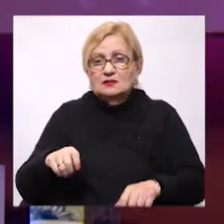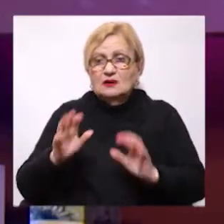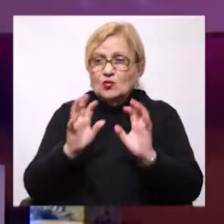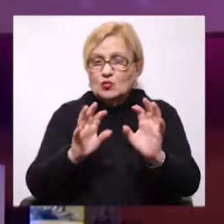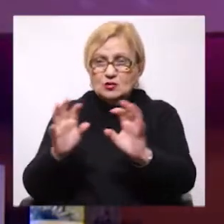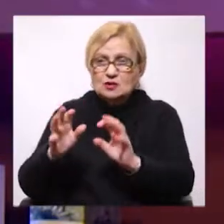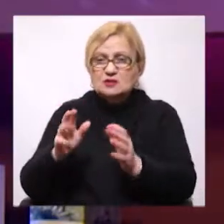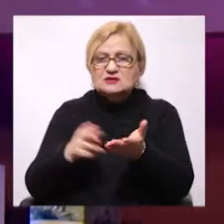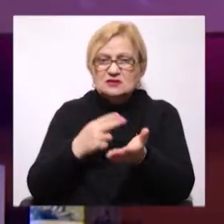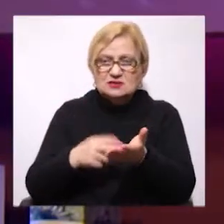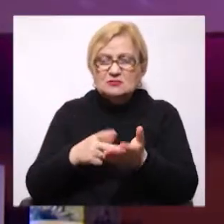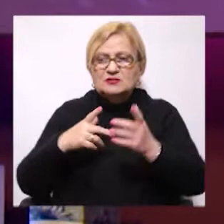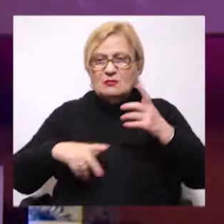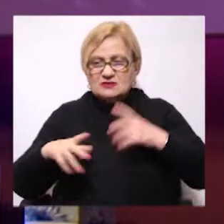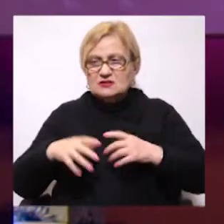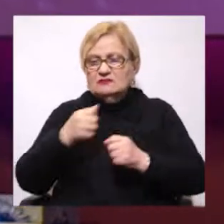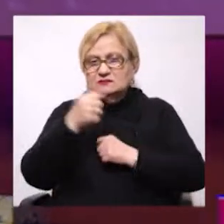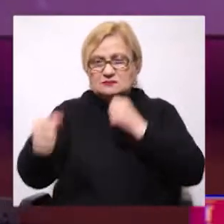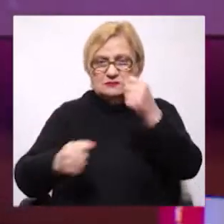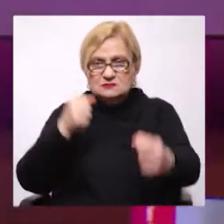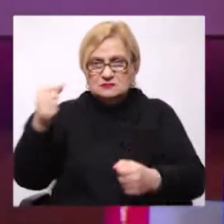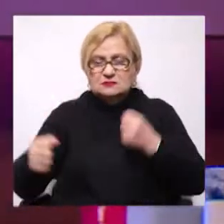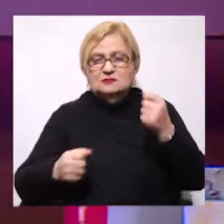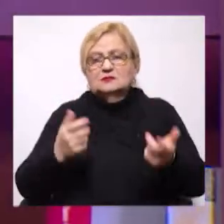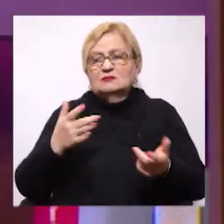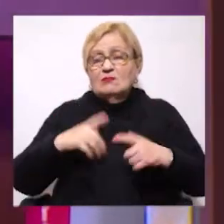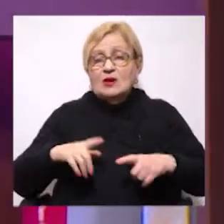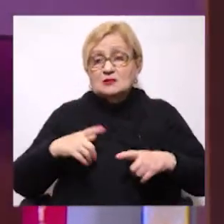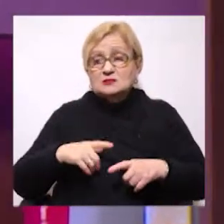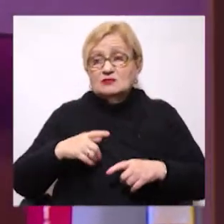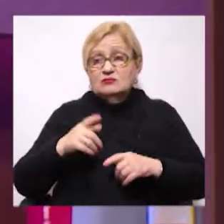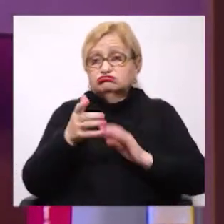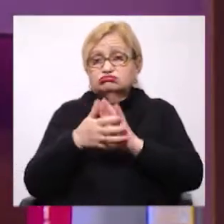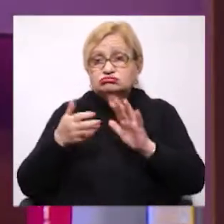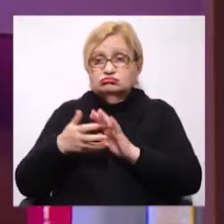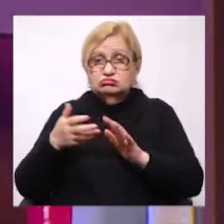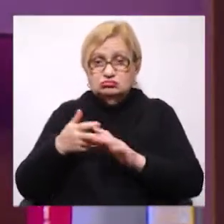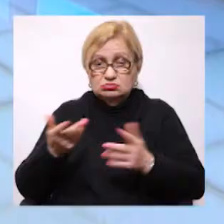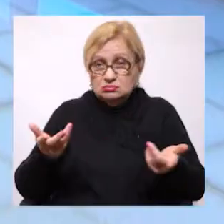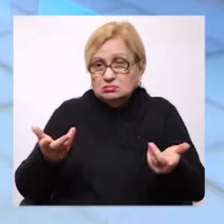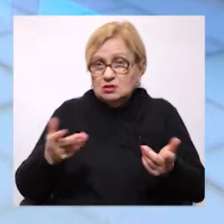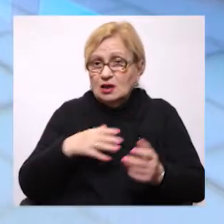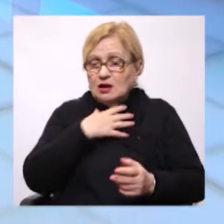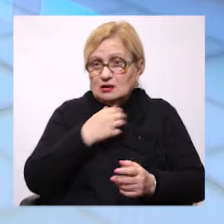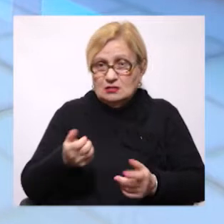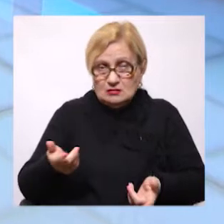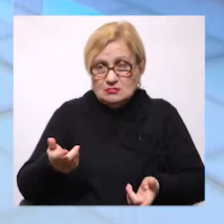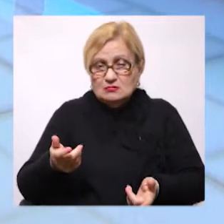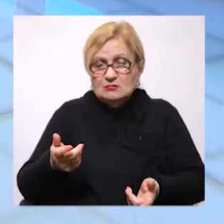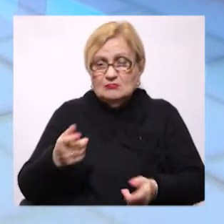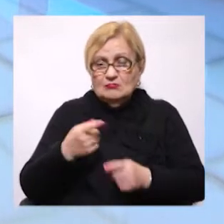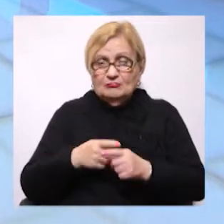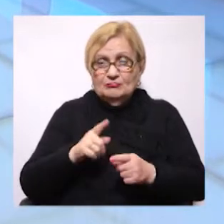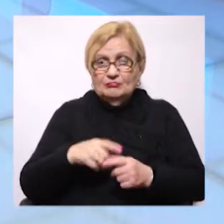სკოლებს მასწავლებლებით, მასწავლებლების გადამზადებაც საჭირო იყო, იმიტომ რომ იმ სკოლებში ვიღაცას უნდა ესწავლებინა. არაერთი